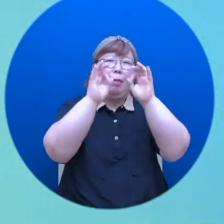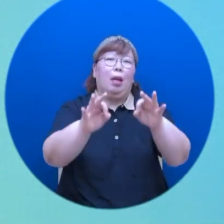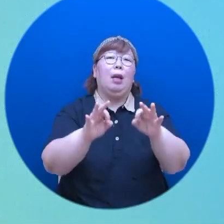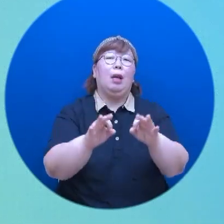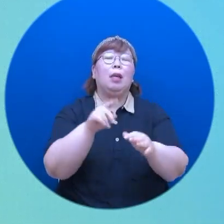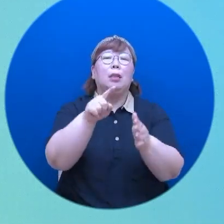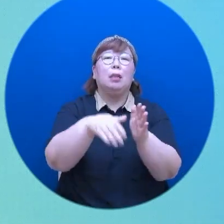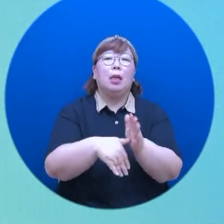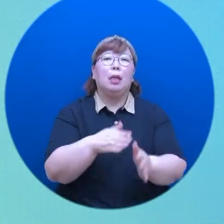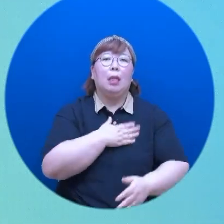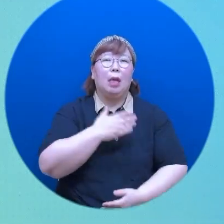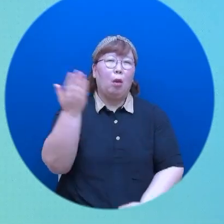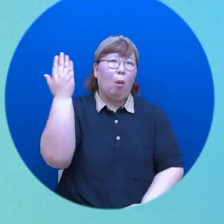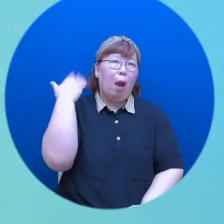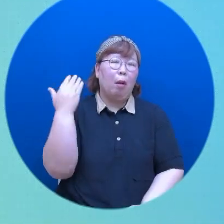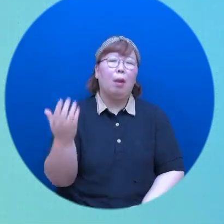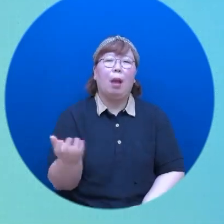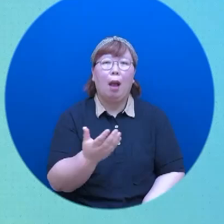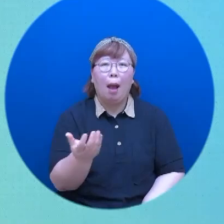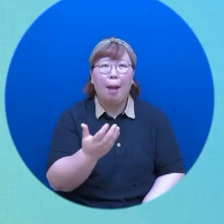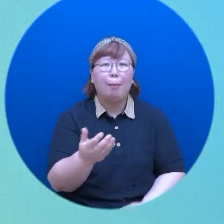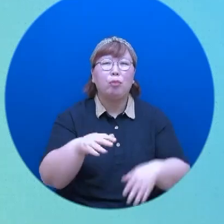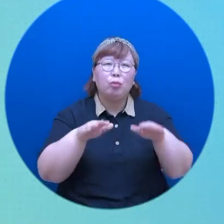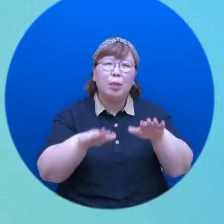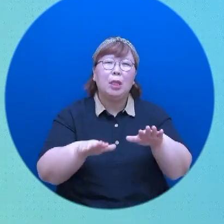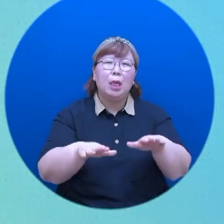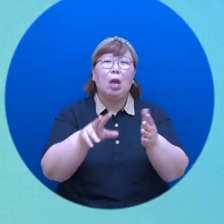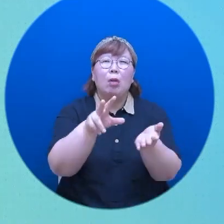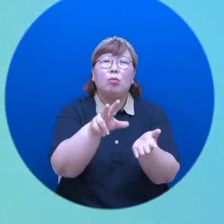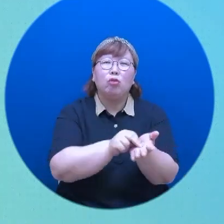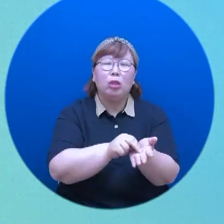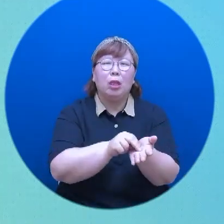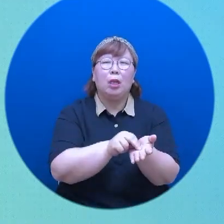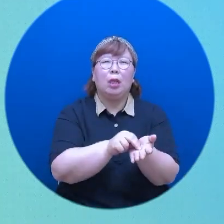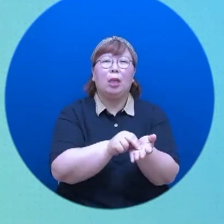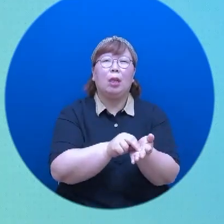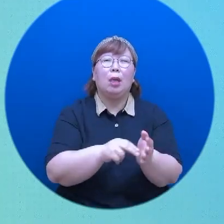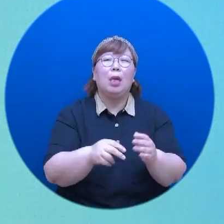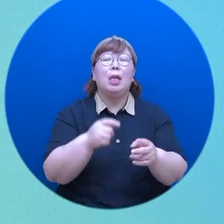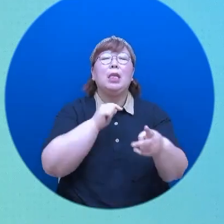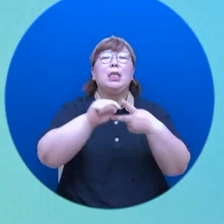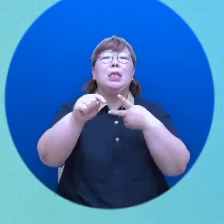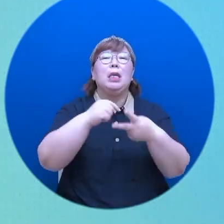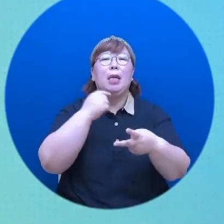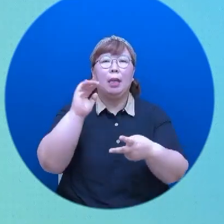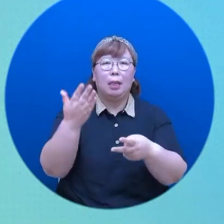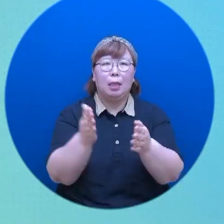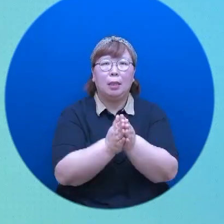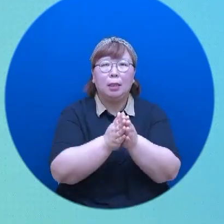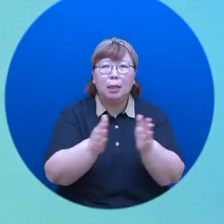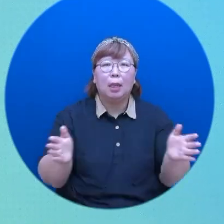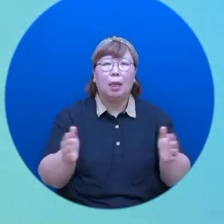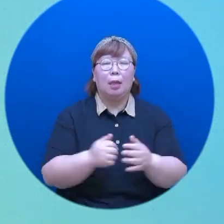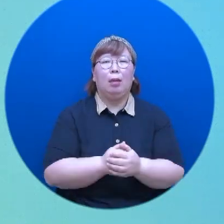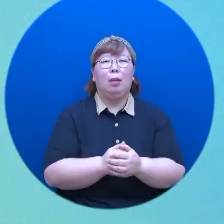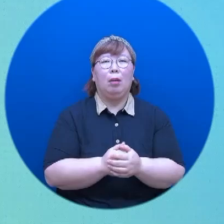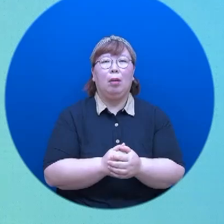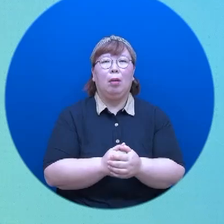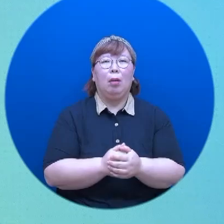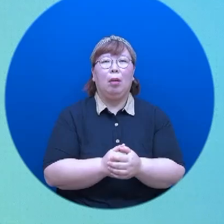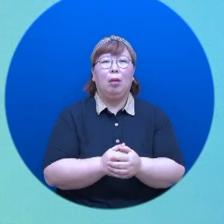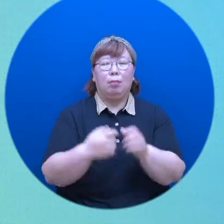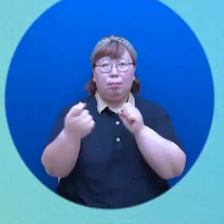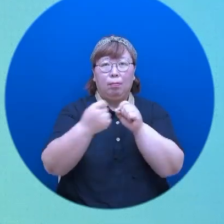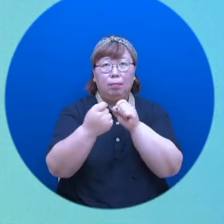나의 과거의 아픔들, 현재의 문제가 이해되기 시작합니다. 그리고 다가올